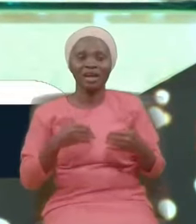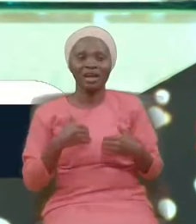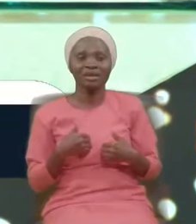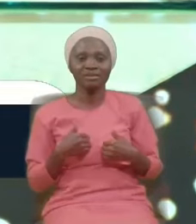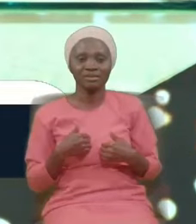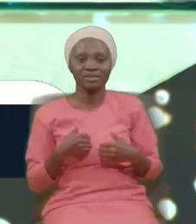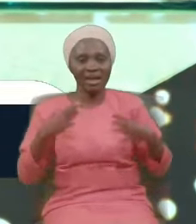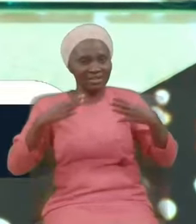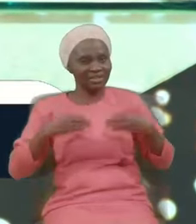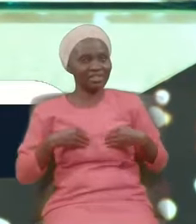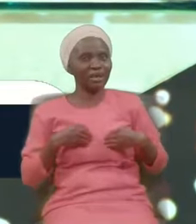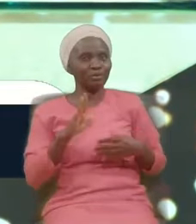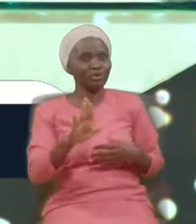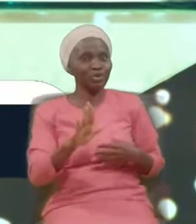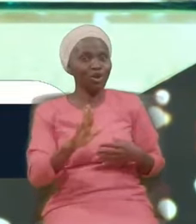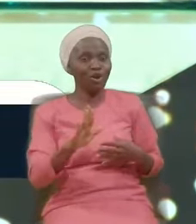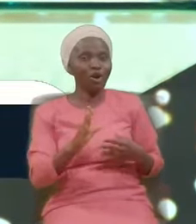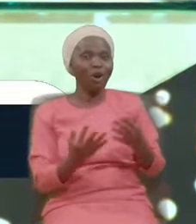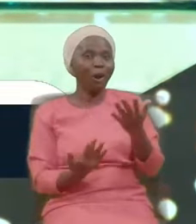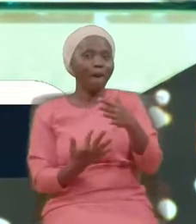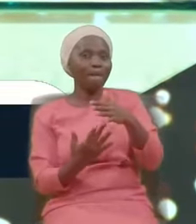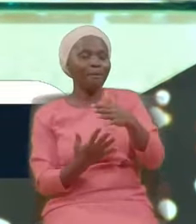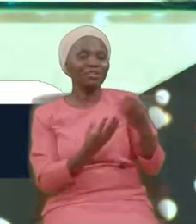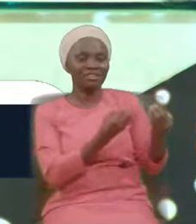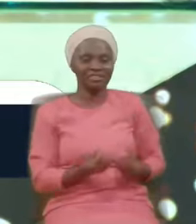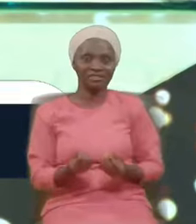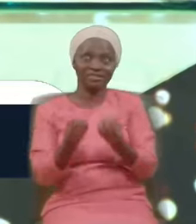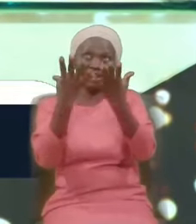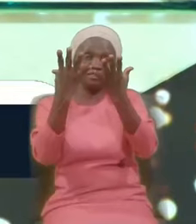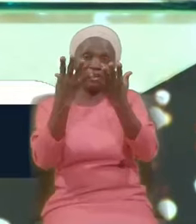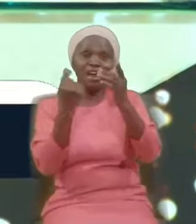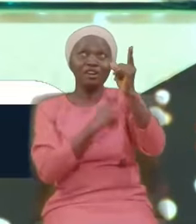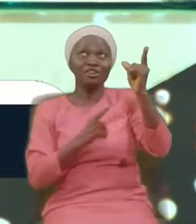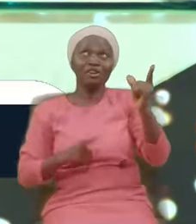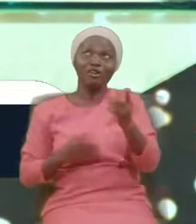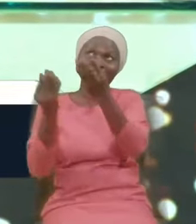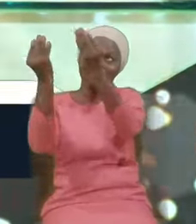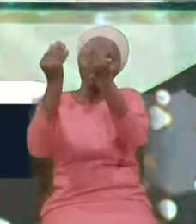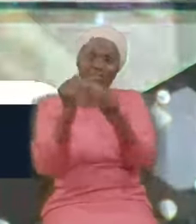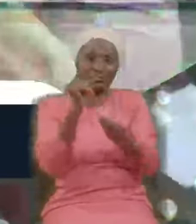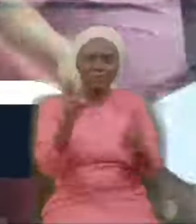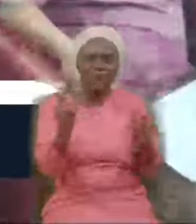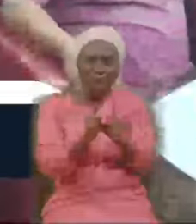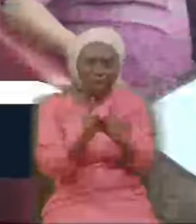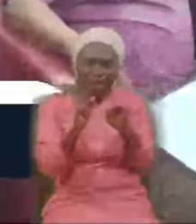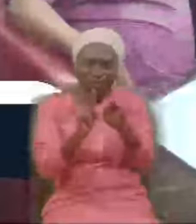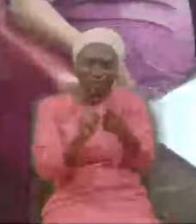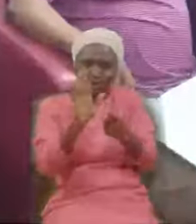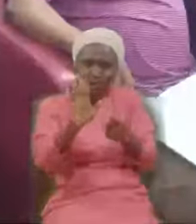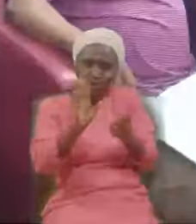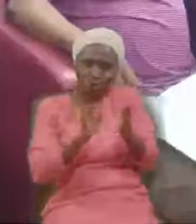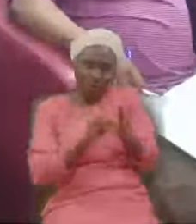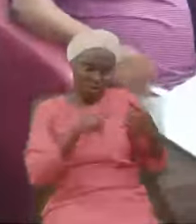holocaustes. Qu'il te donne ce que ton cœur désire et qu'il